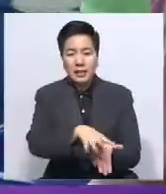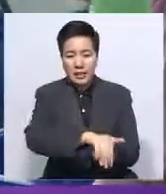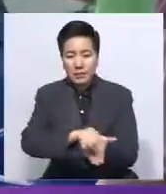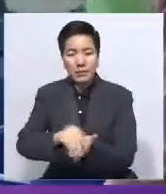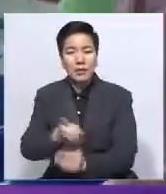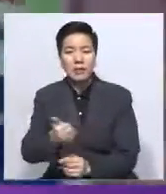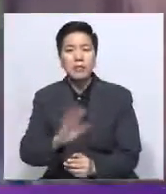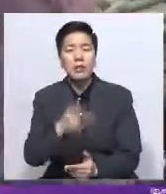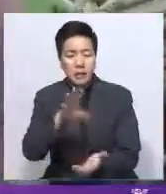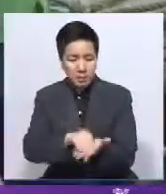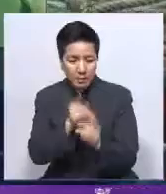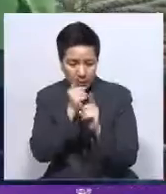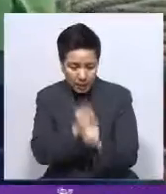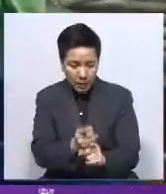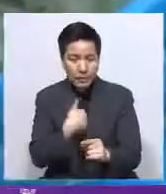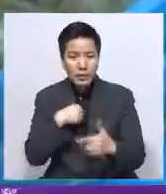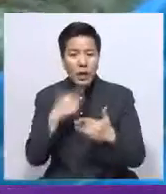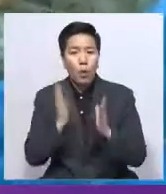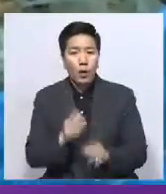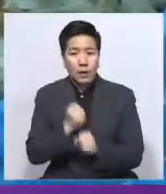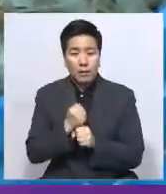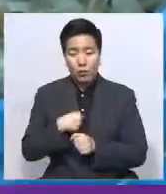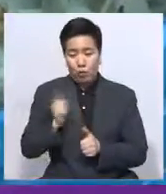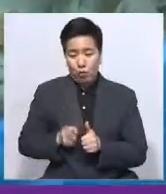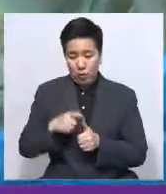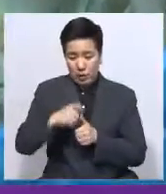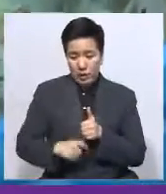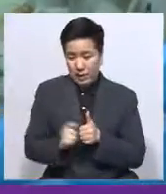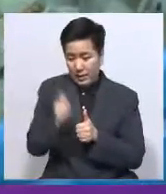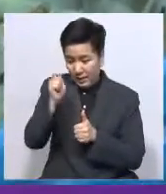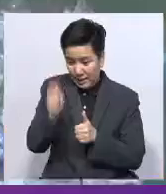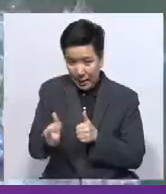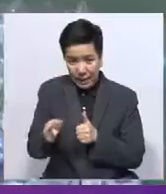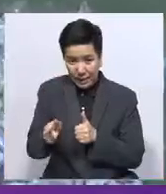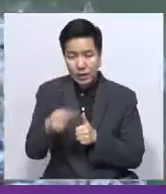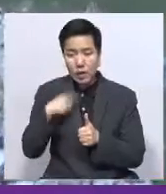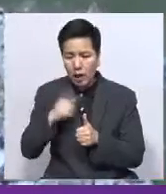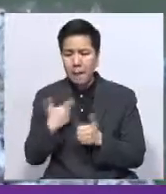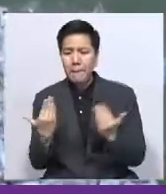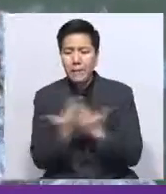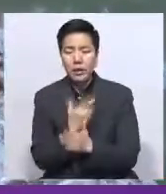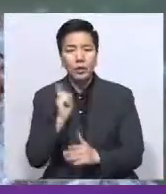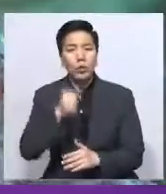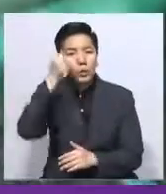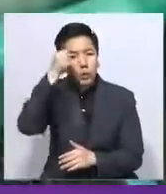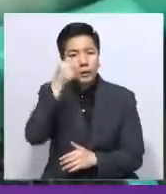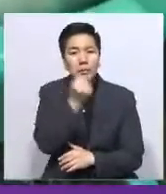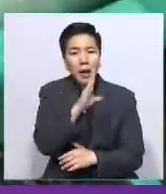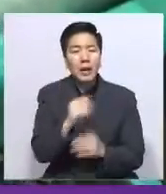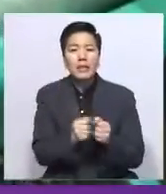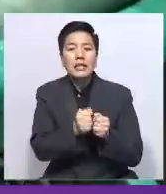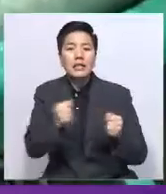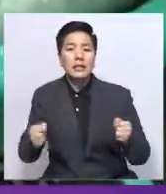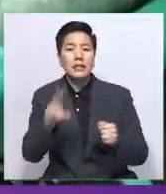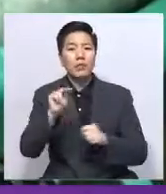หนือจากที่กำหนดปรับแก้เรื่องการเปลี่ยนนายจ้างจากเดิม15วันเป็น30วันและห้ามนายจ้างเก็บหนังสือเดินทาง